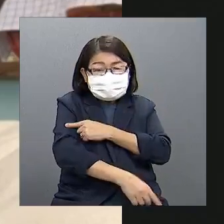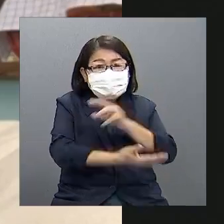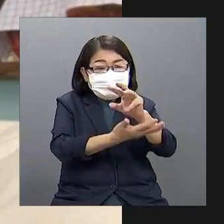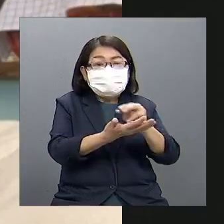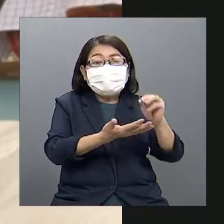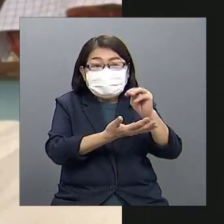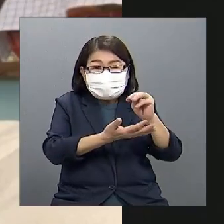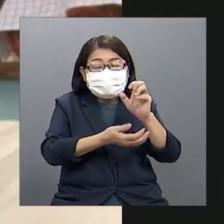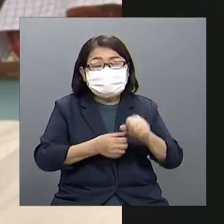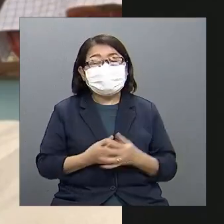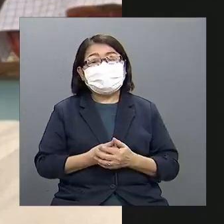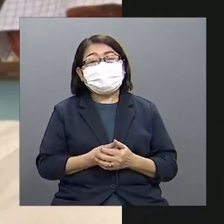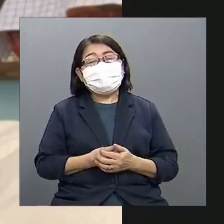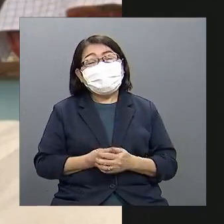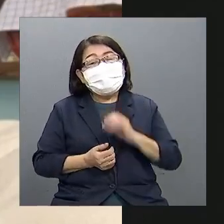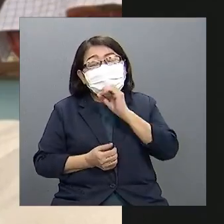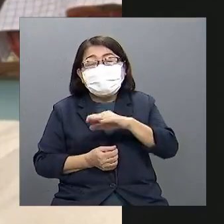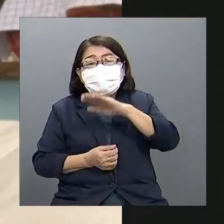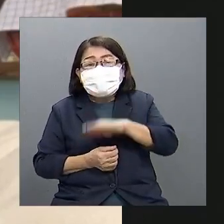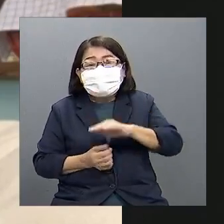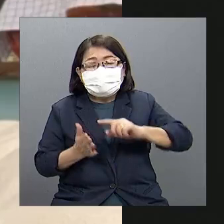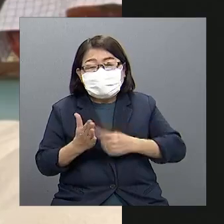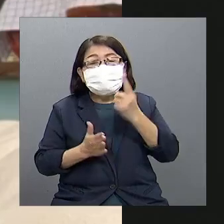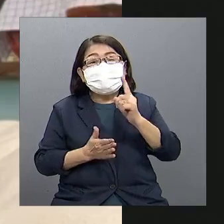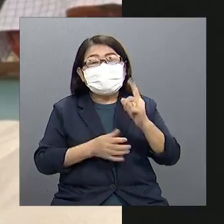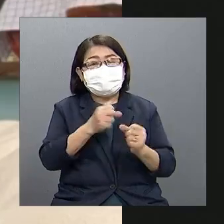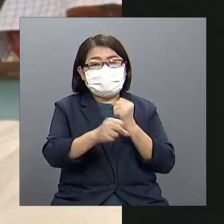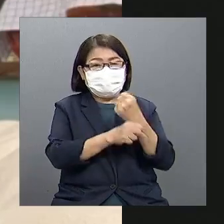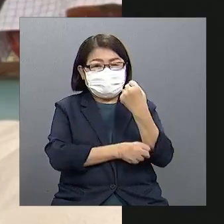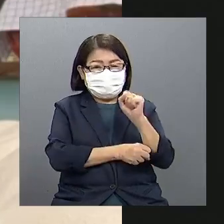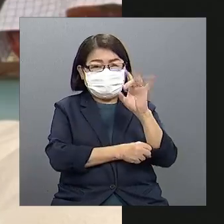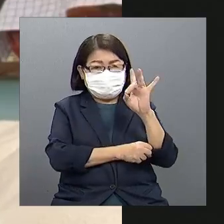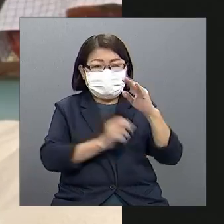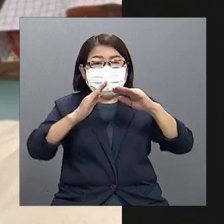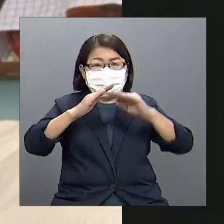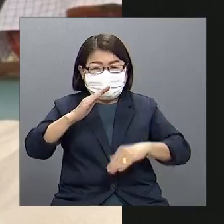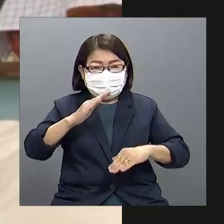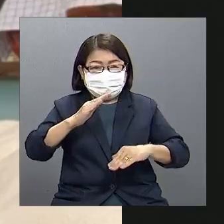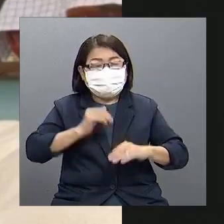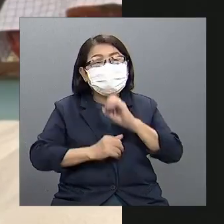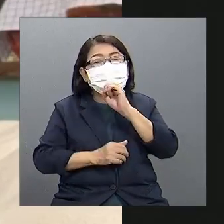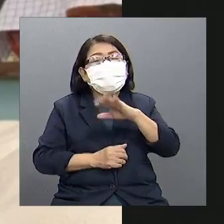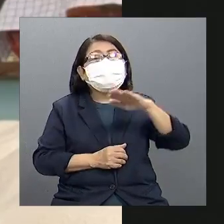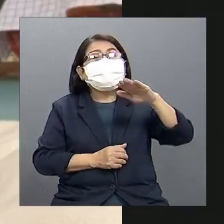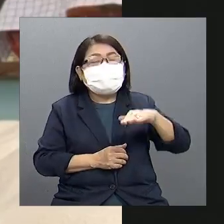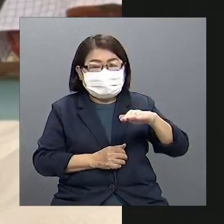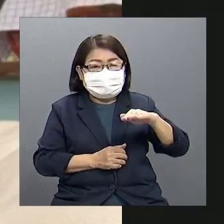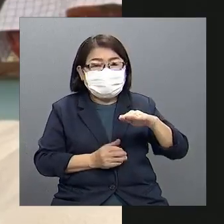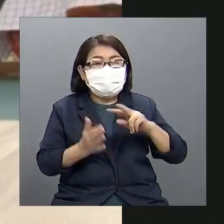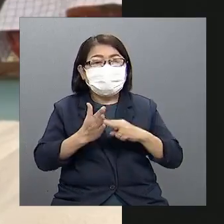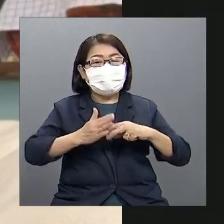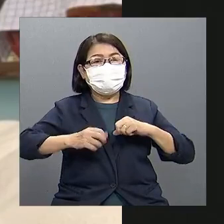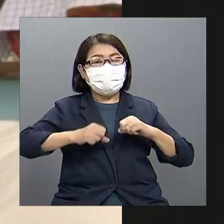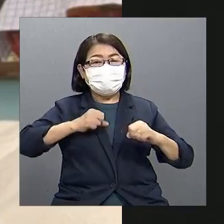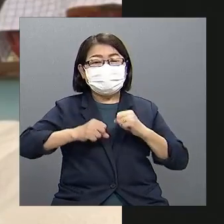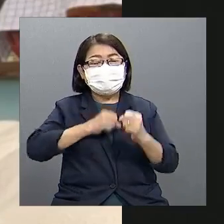ก็บางทีก็จะพูดถึงช่วงอายุตั้งแต่18ปีลงมานะคะก็คืออันนี้ก็คือที่เราเรียกว่าเป็นช่วงของวัย